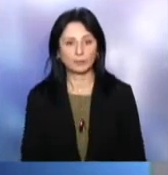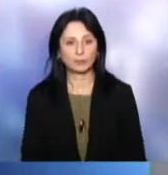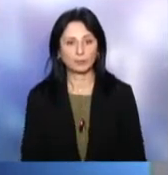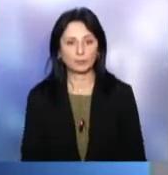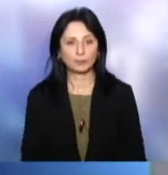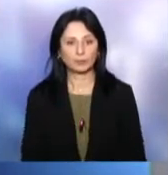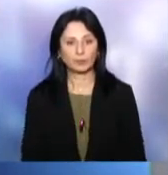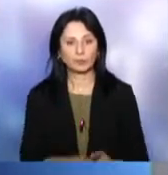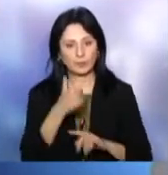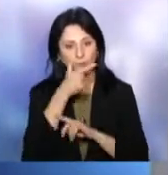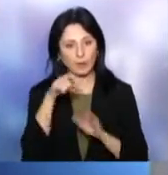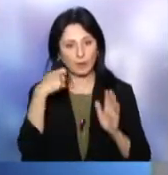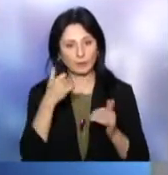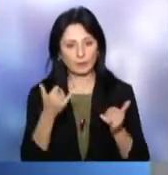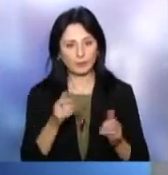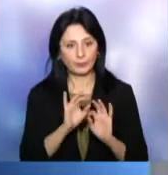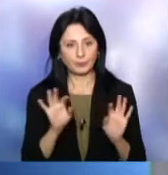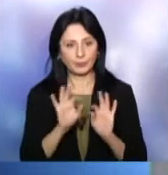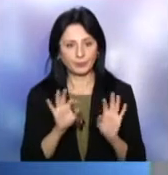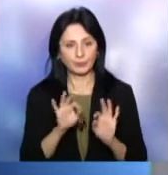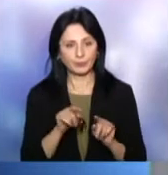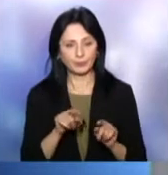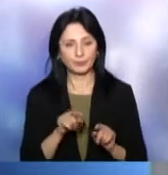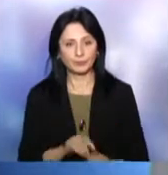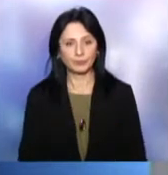ახლა სიუჟეტი, რომელიც